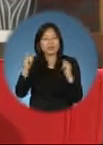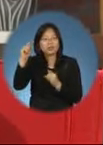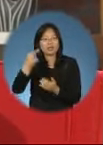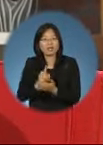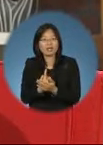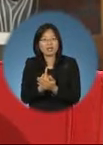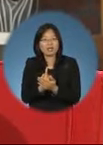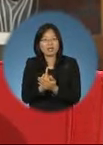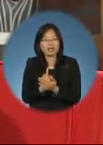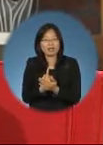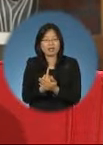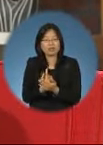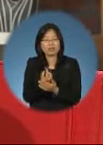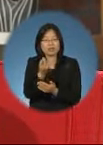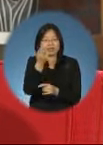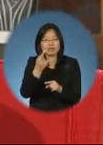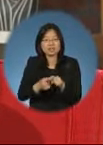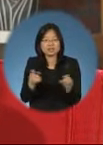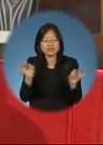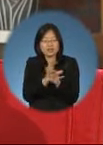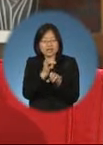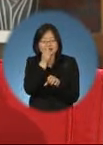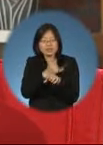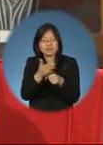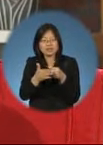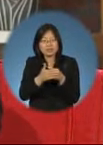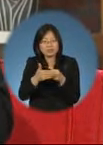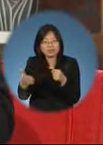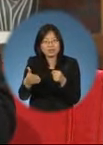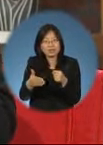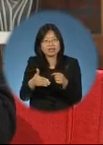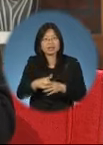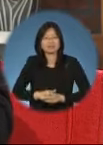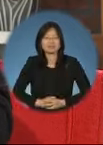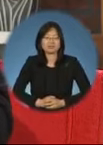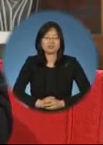더 사라지잖아요. 예, 예. 그러니까 어떻게 이걸,